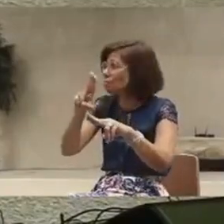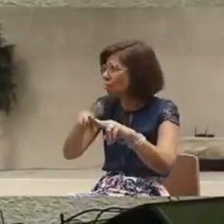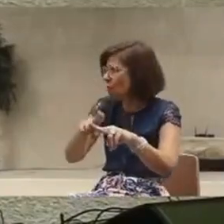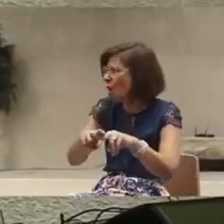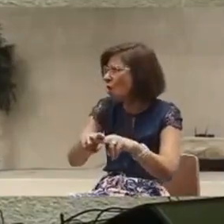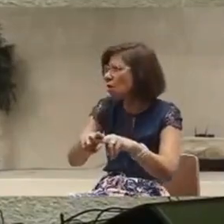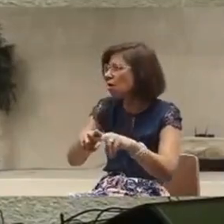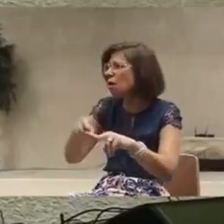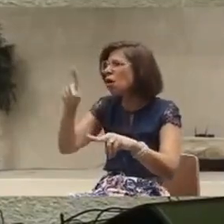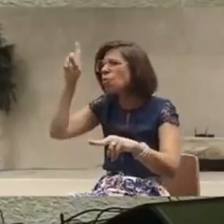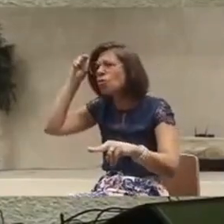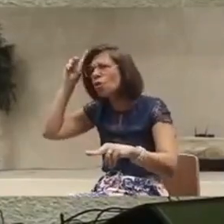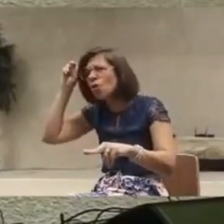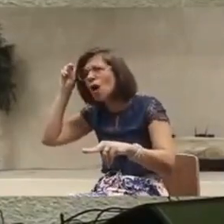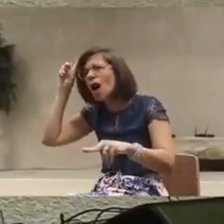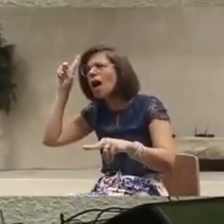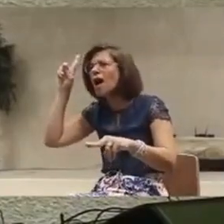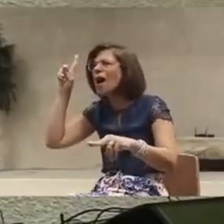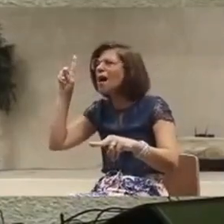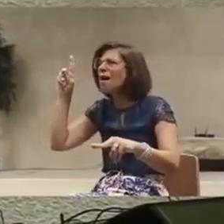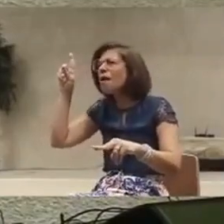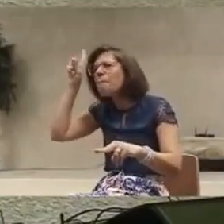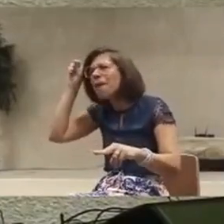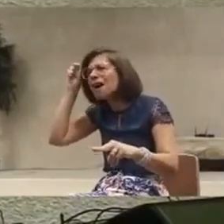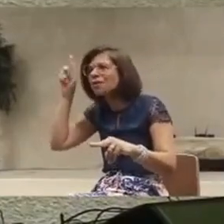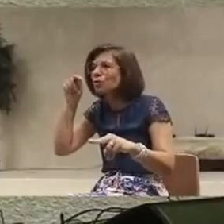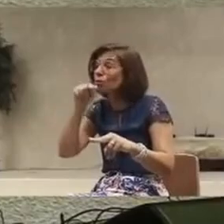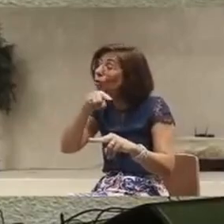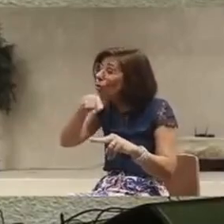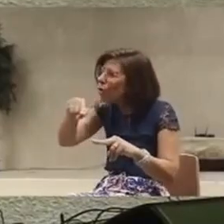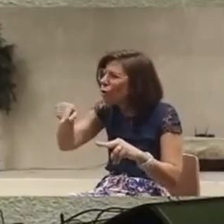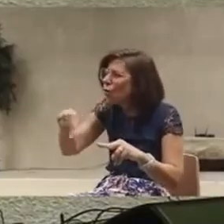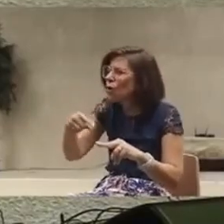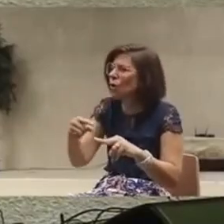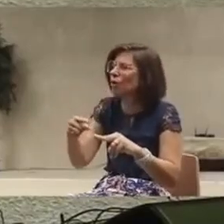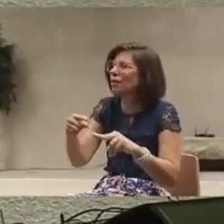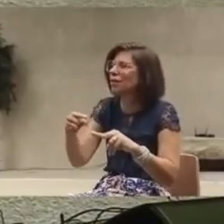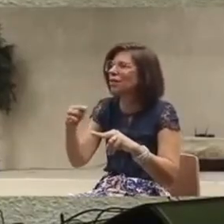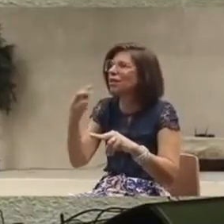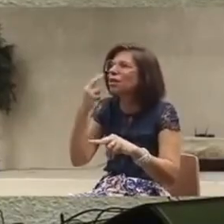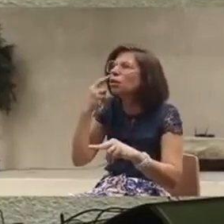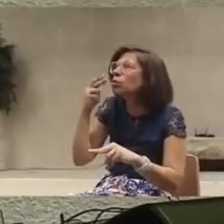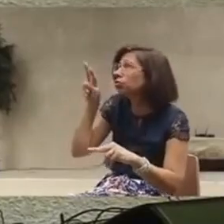test. Mais j'aimerais vous dire, c'est pour ça qu'il nous faut regarder au Seigneur constamment.